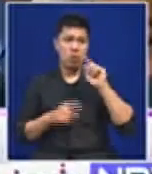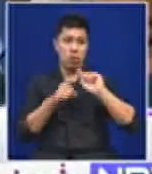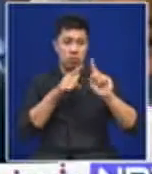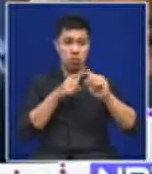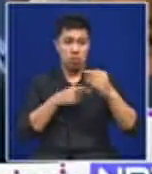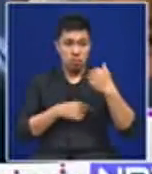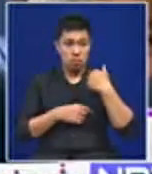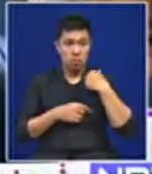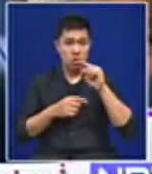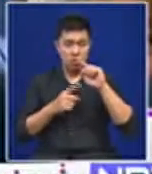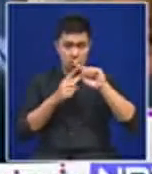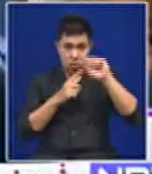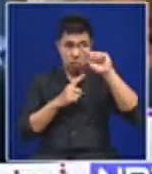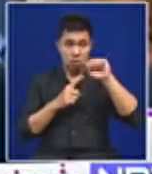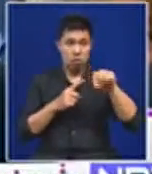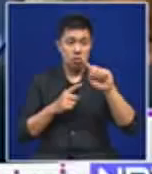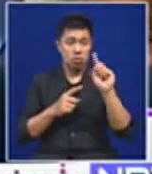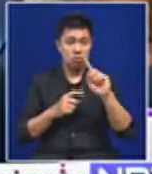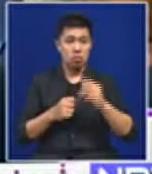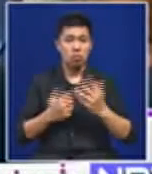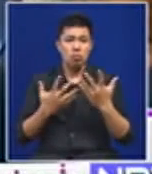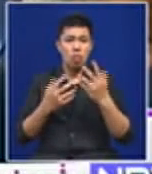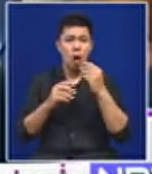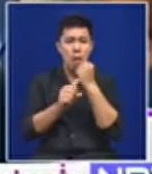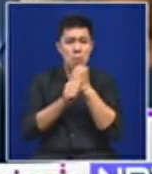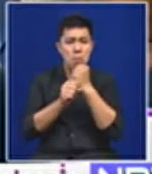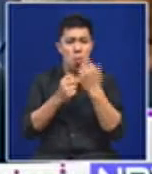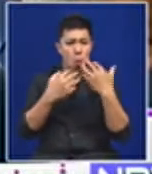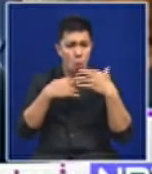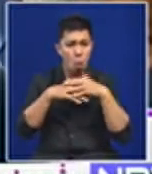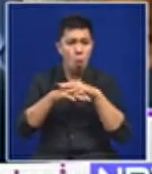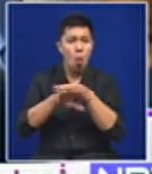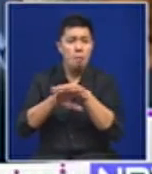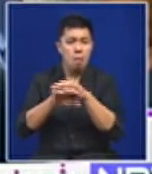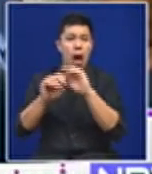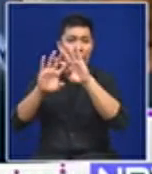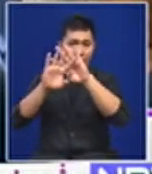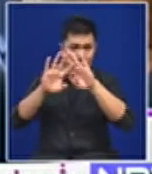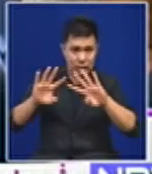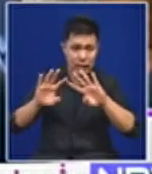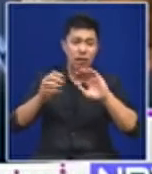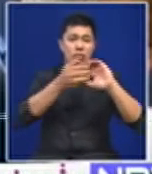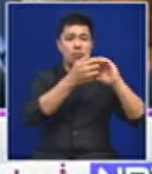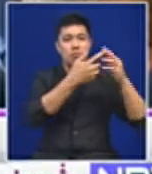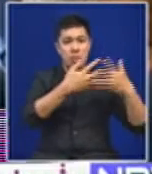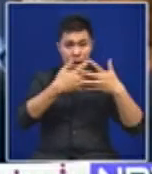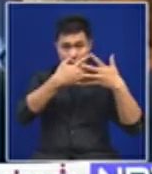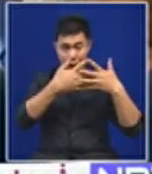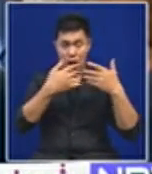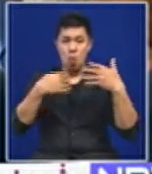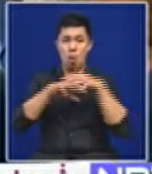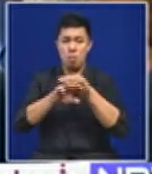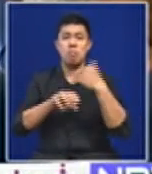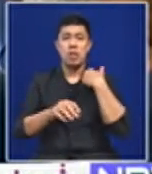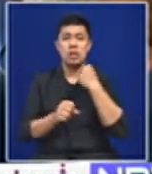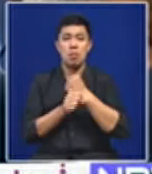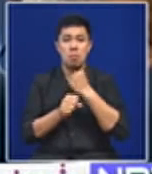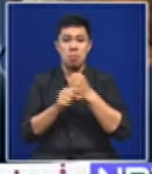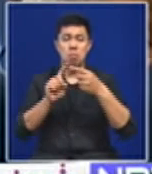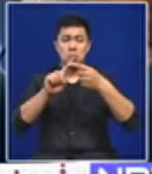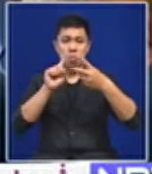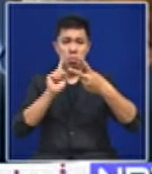ยก็หนึ่งคือได้เกิดความร่วมมือระหว่างอาเซียนกับสหรัฐนะครับและอันที่สองก็คือในเรื่องของ